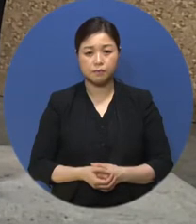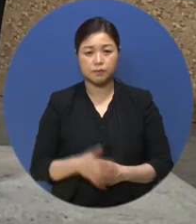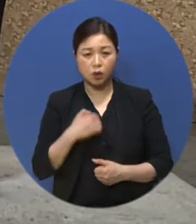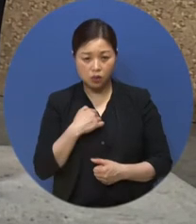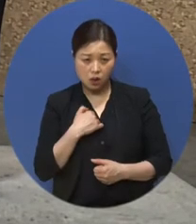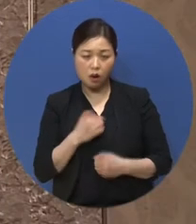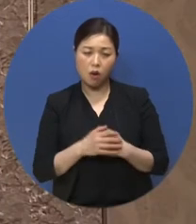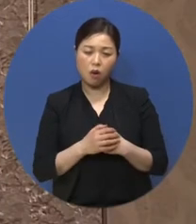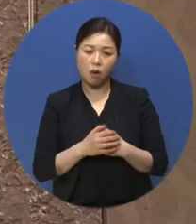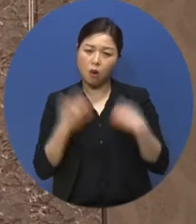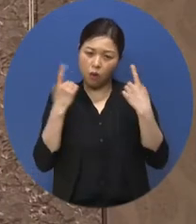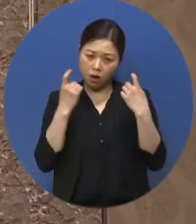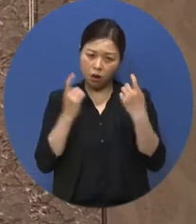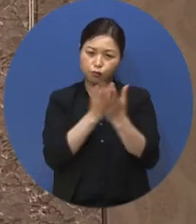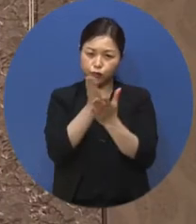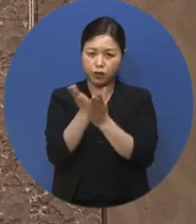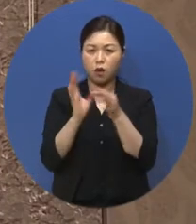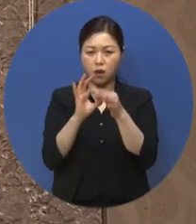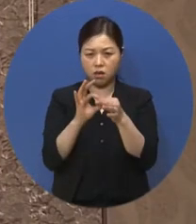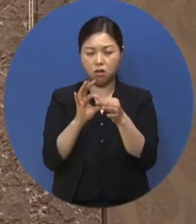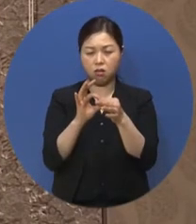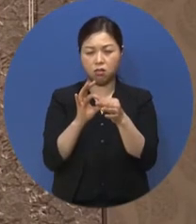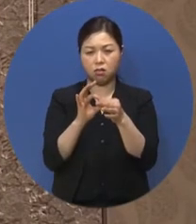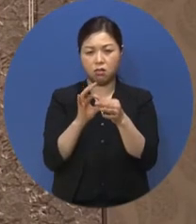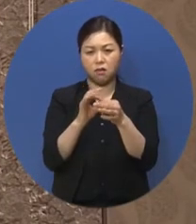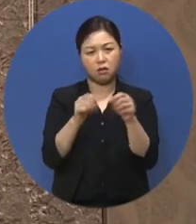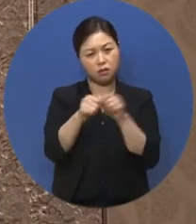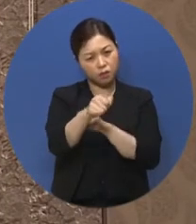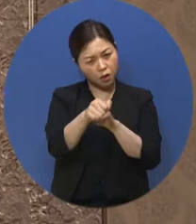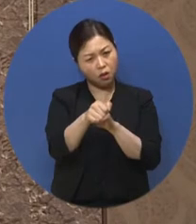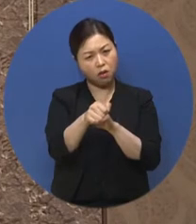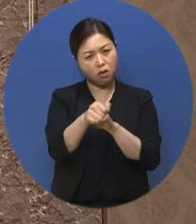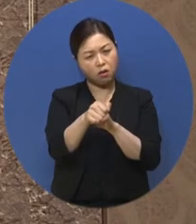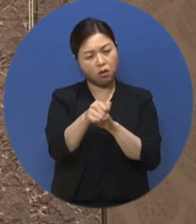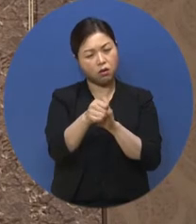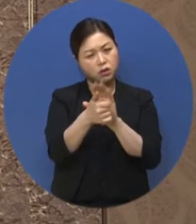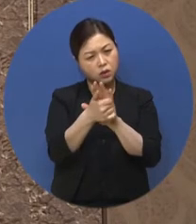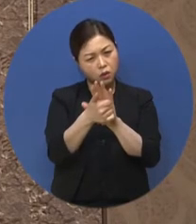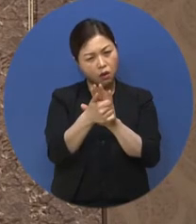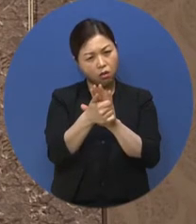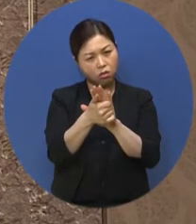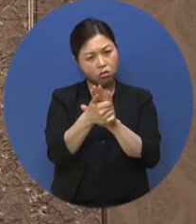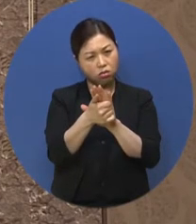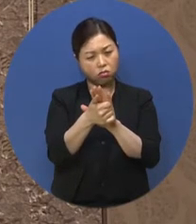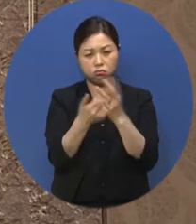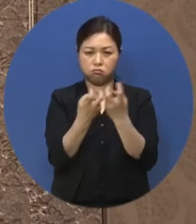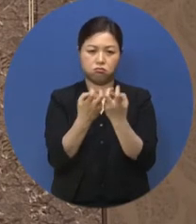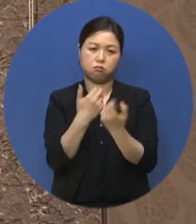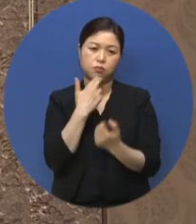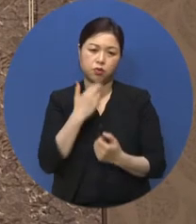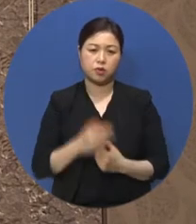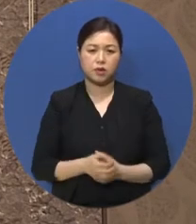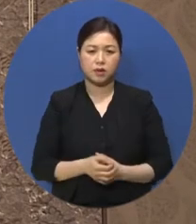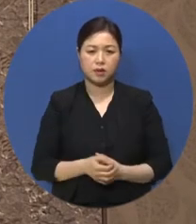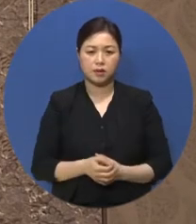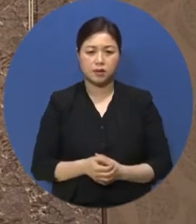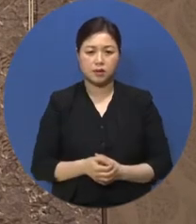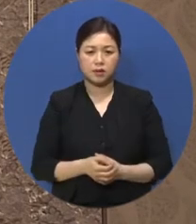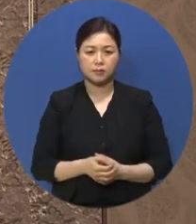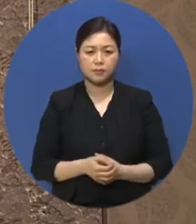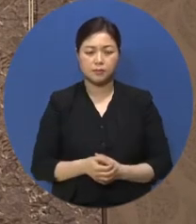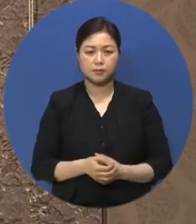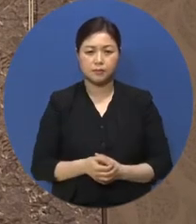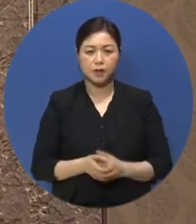관광업계 해갖고 이렇게 말씀을 드리면 네. 특별한 지원책이 없습니다. 그리고 이제